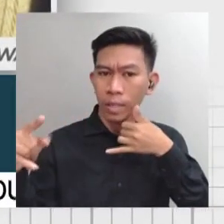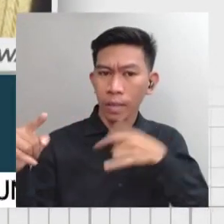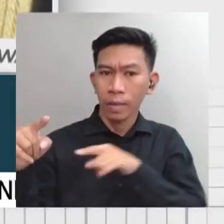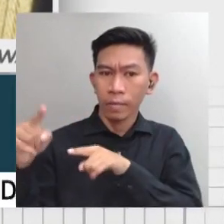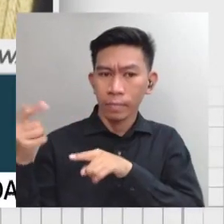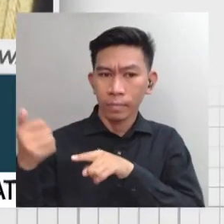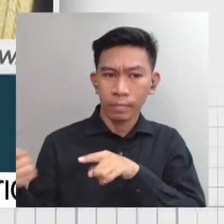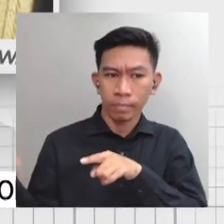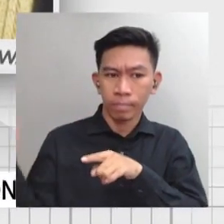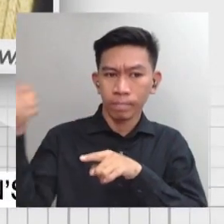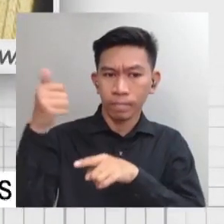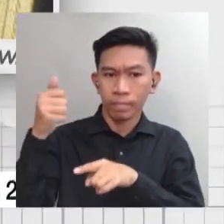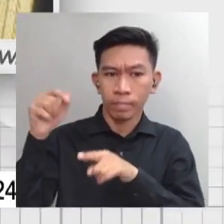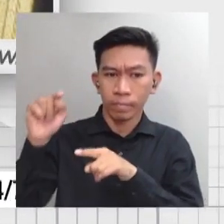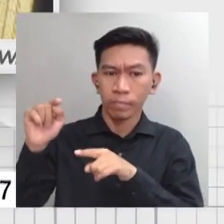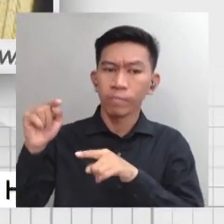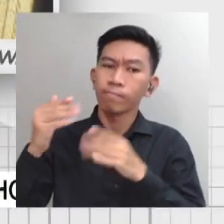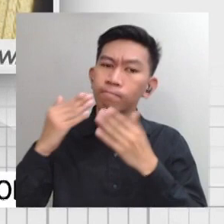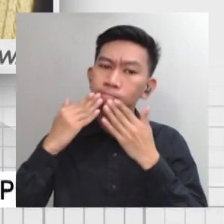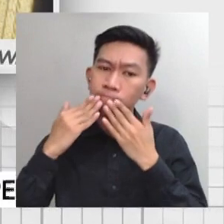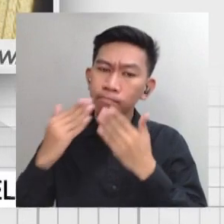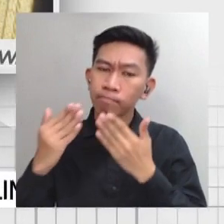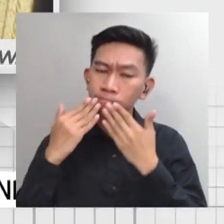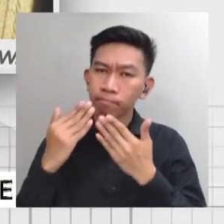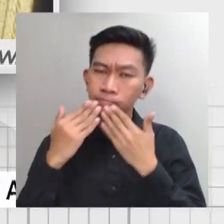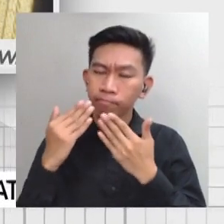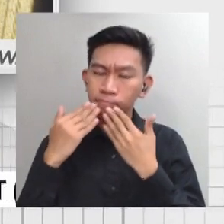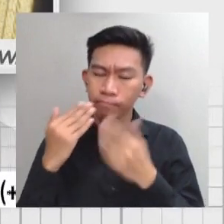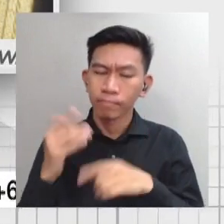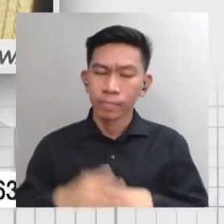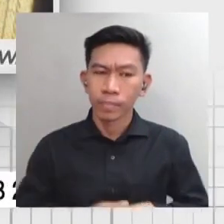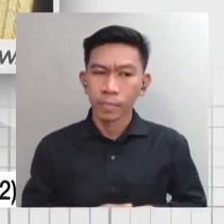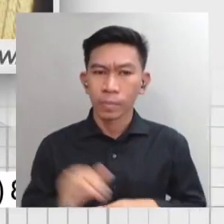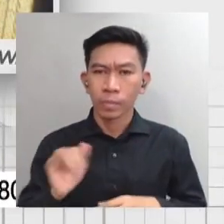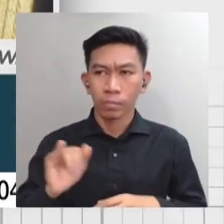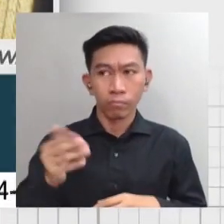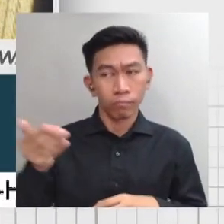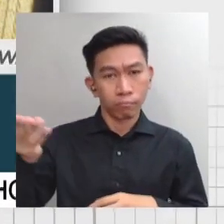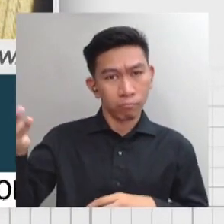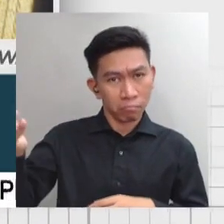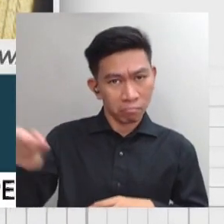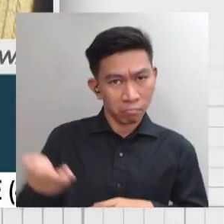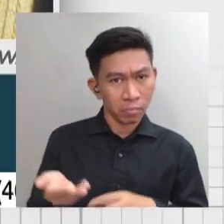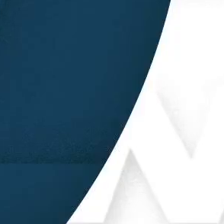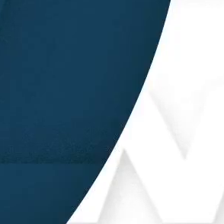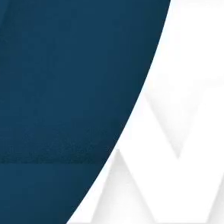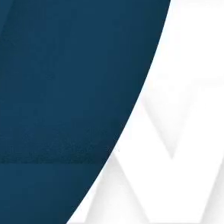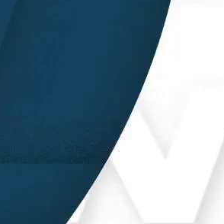thank him personally. Marcos likewise invited Sheikh Mohammed to come to the Philippines.